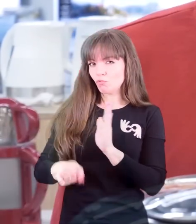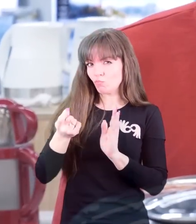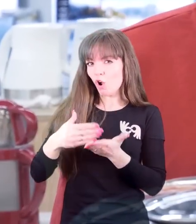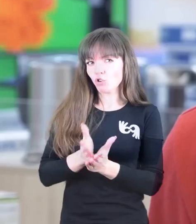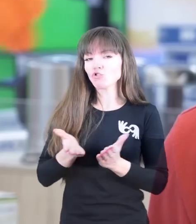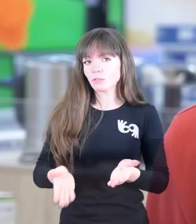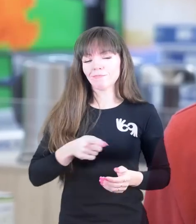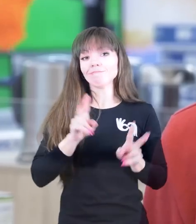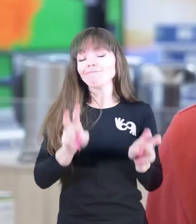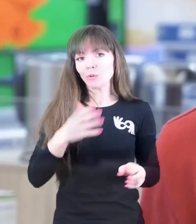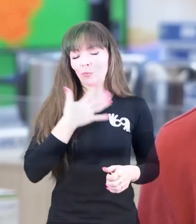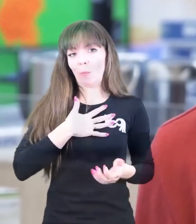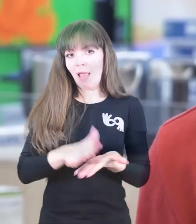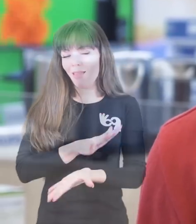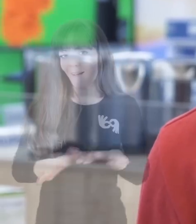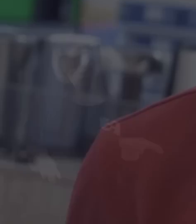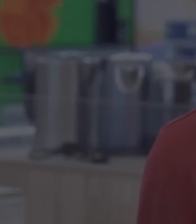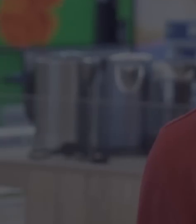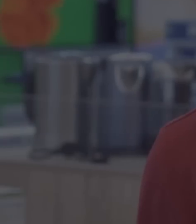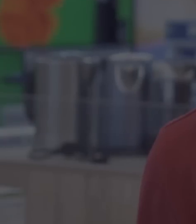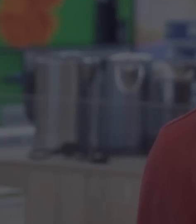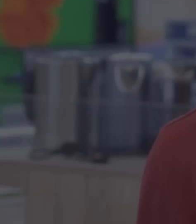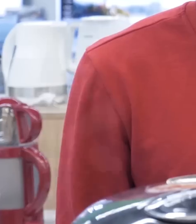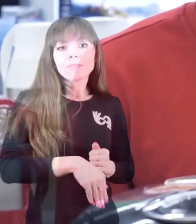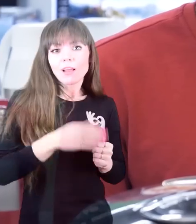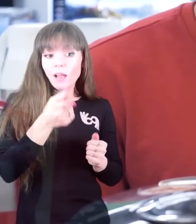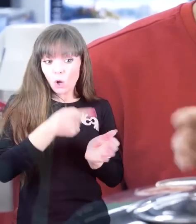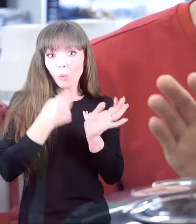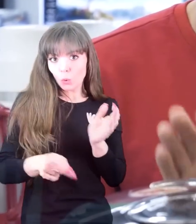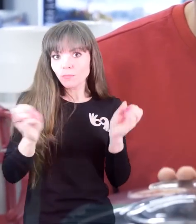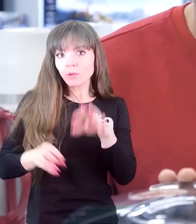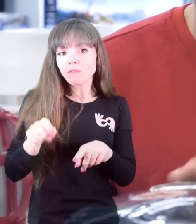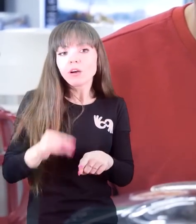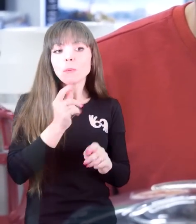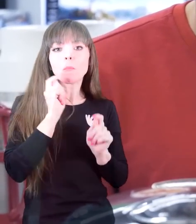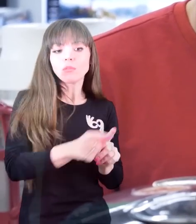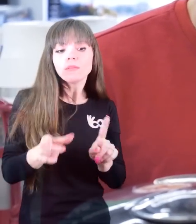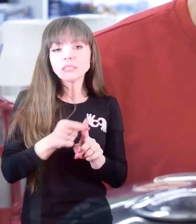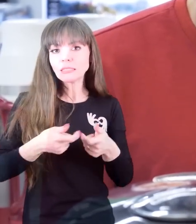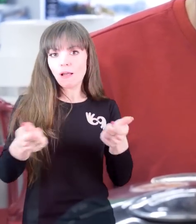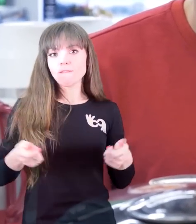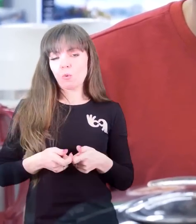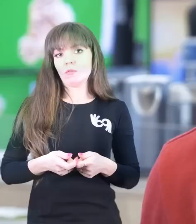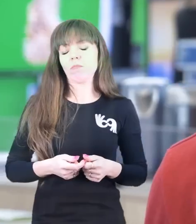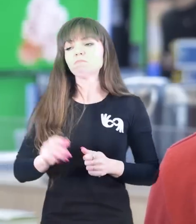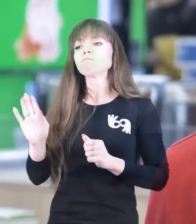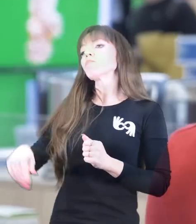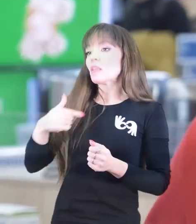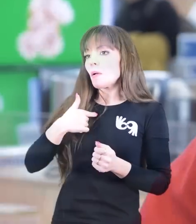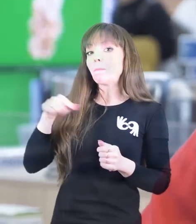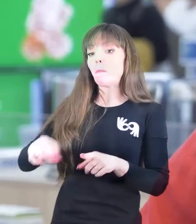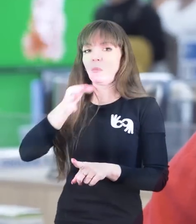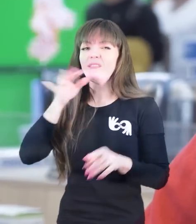в принципе. Да и к тому же дороже, значит, качественнее. Кстати, при покупке данной мультиварки вы получаете в подарок сковородку. Знаете